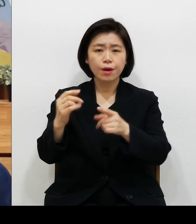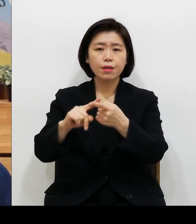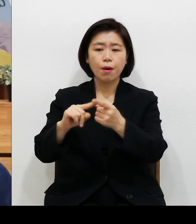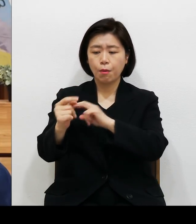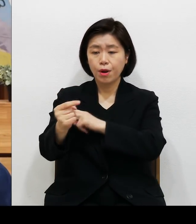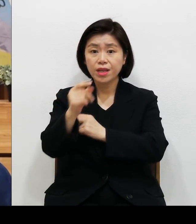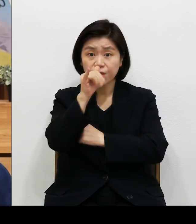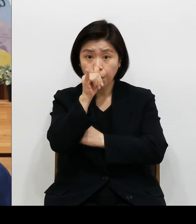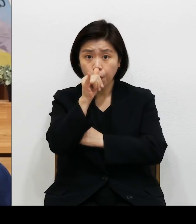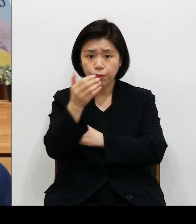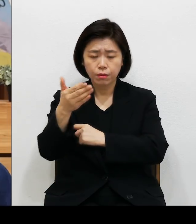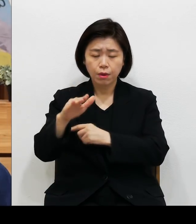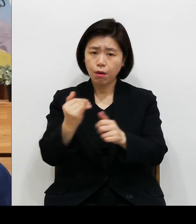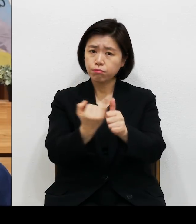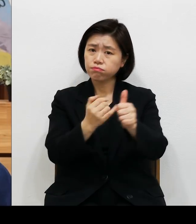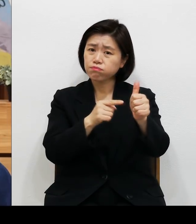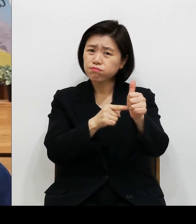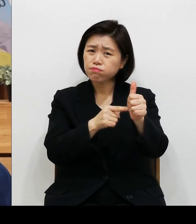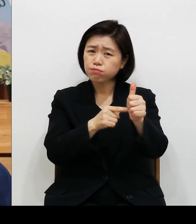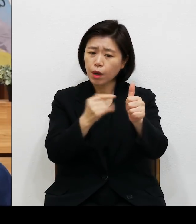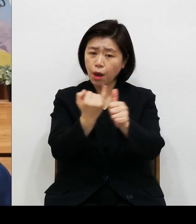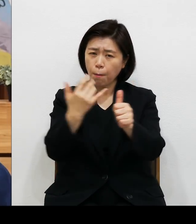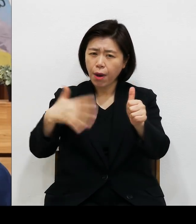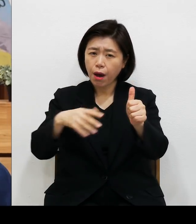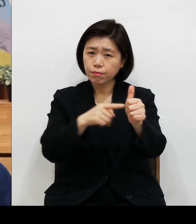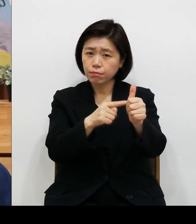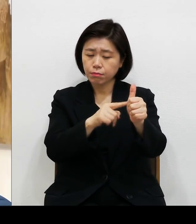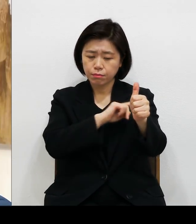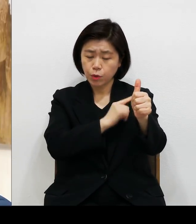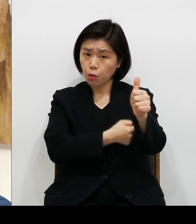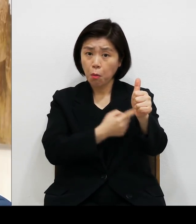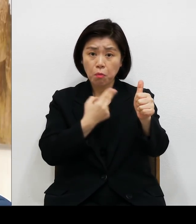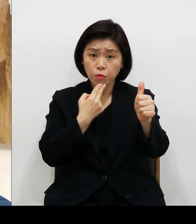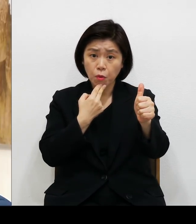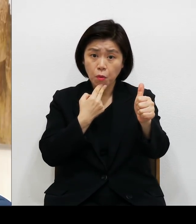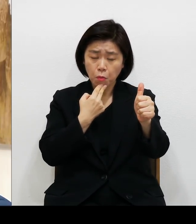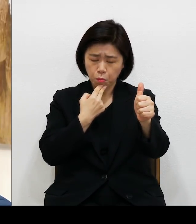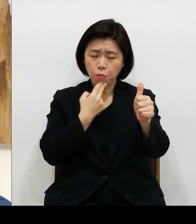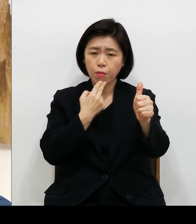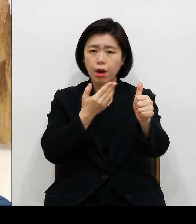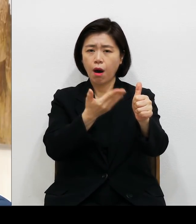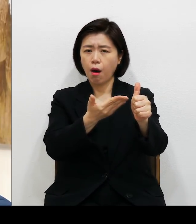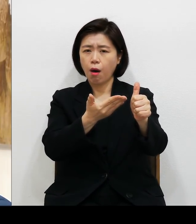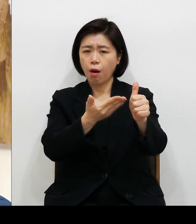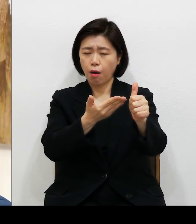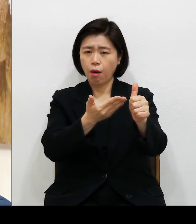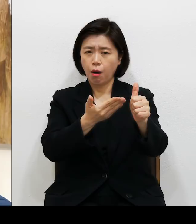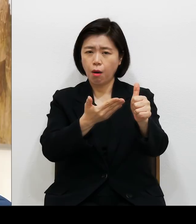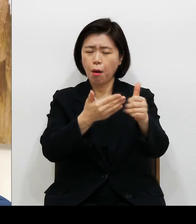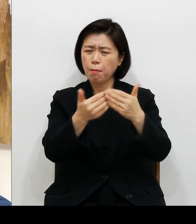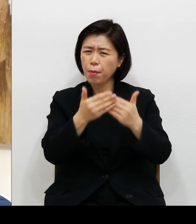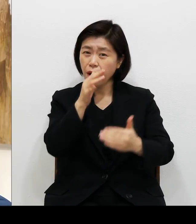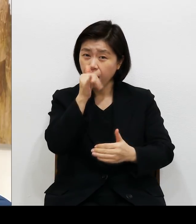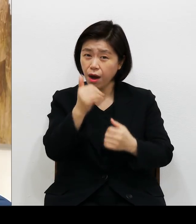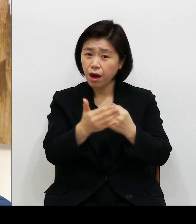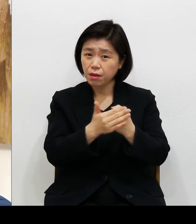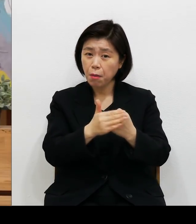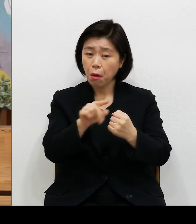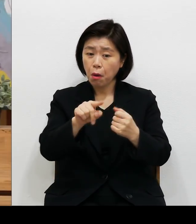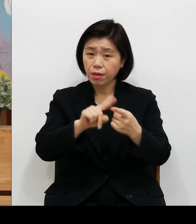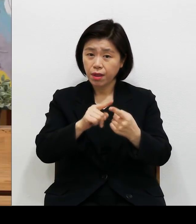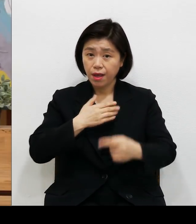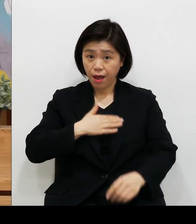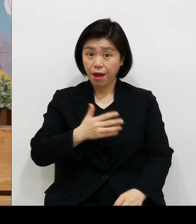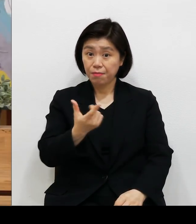있는데 네. 미혼부는 내 아이로 출생신고가 안 된다는 거 아니에요? 그러면 지금 김재환 대표님께서 아무래도 미혼부라서 이제 이 가정을 알게 되신 거죠? 네,